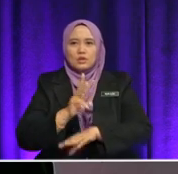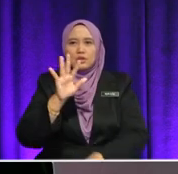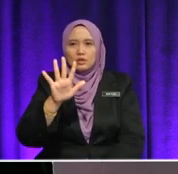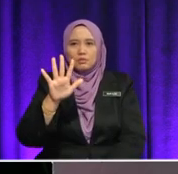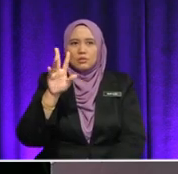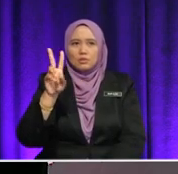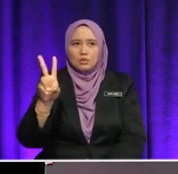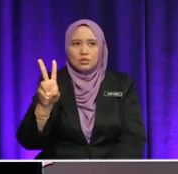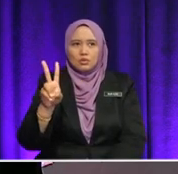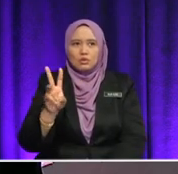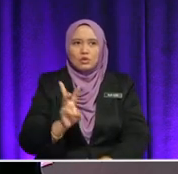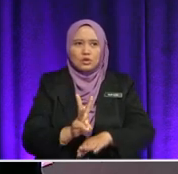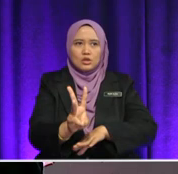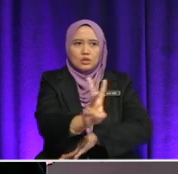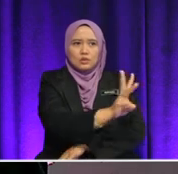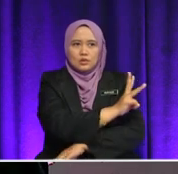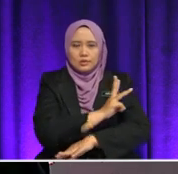yang menjadi kawasan yang dipertandingkan